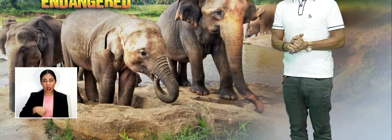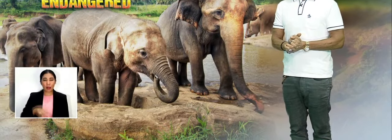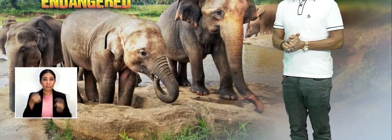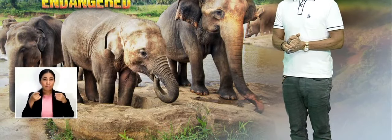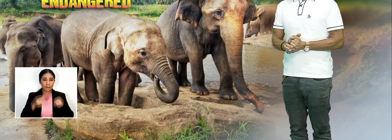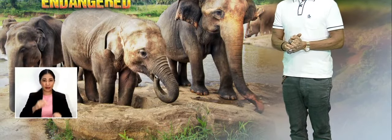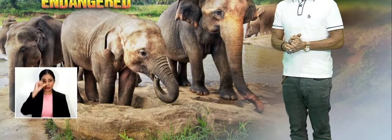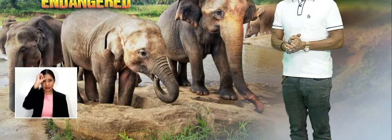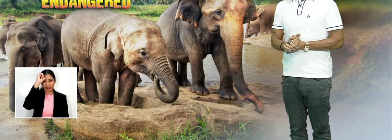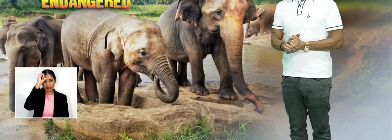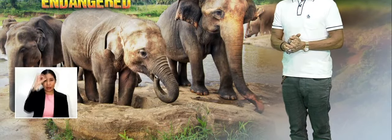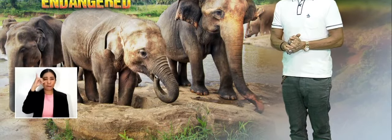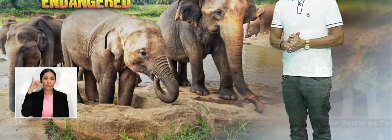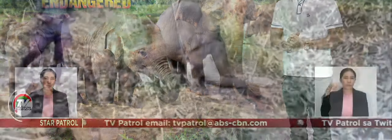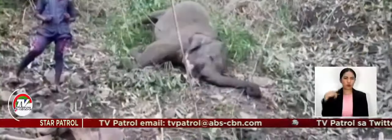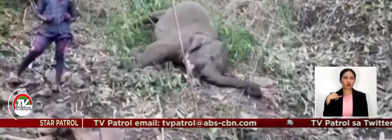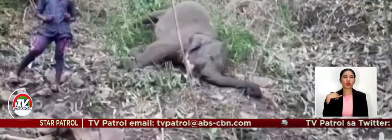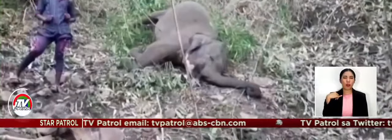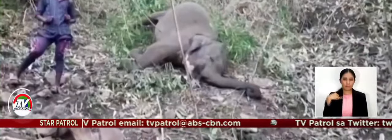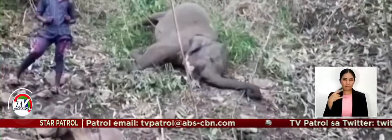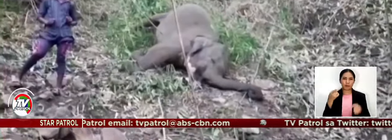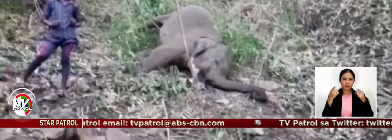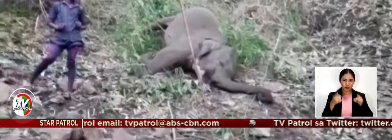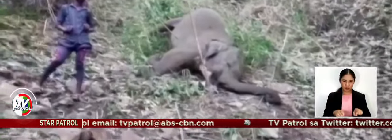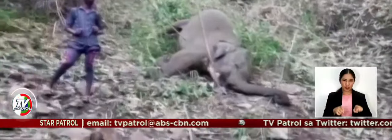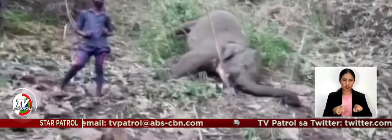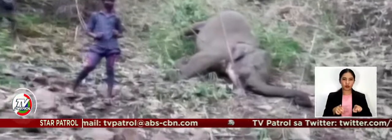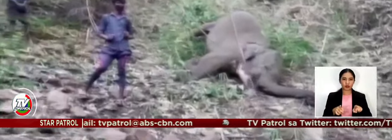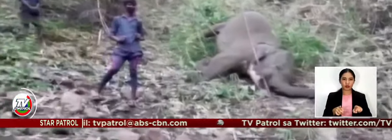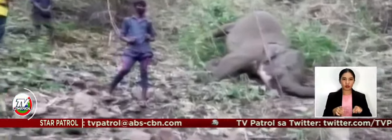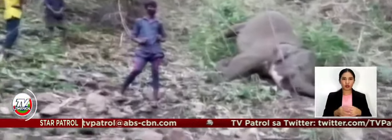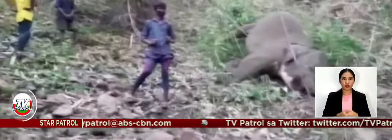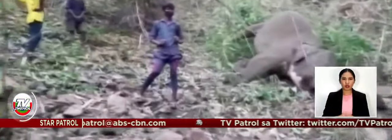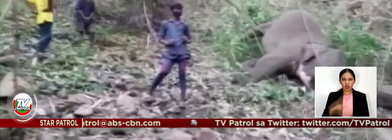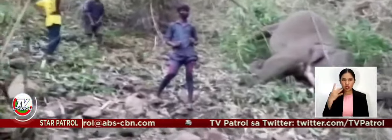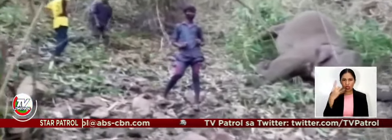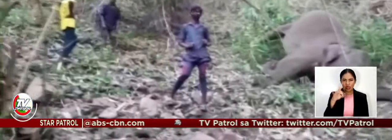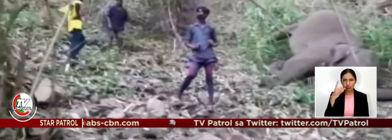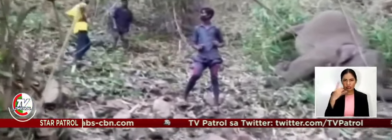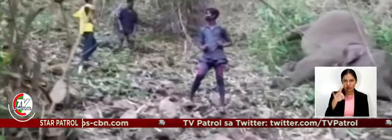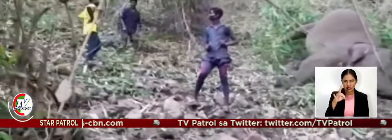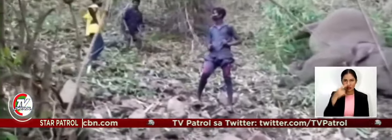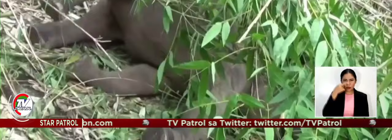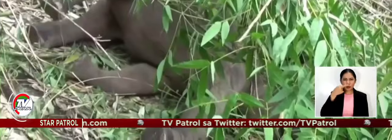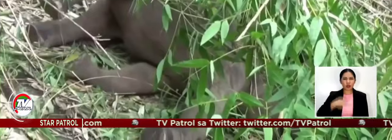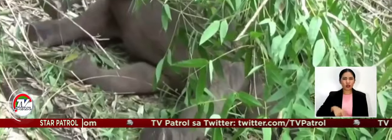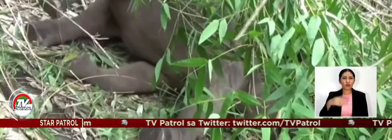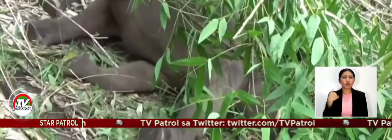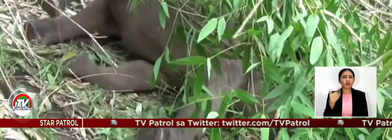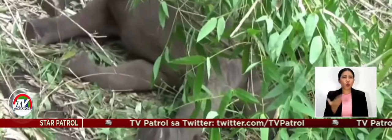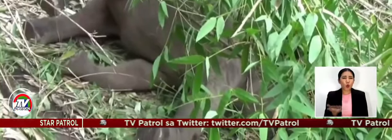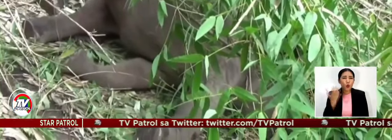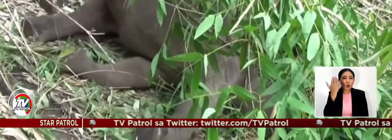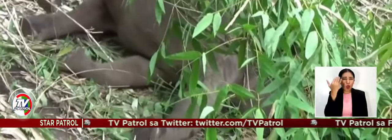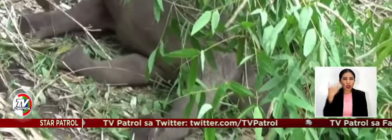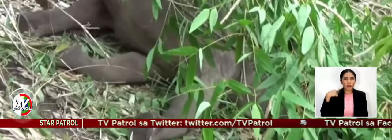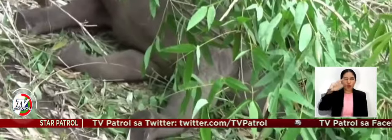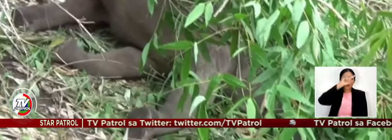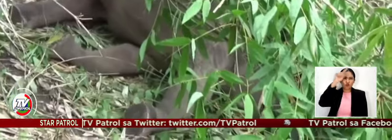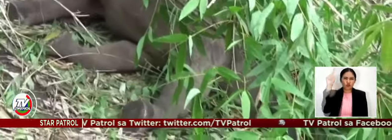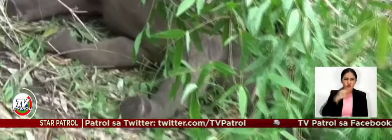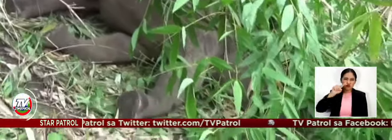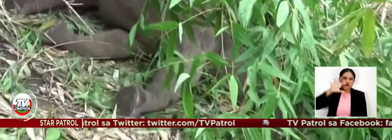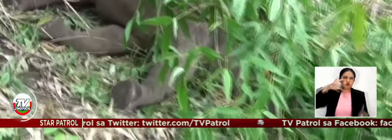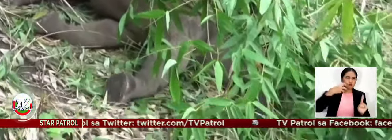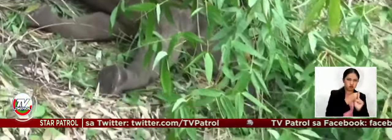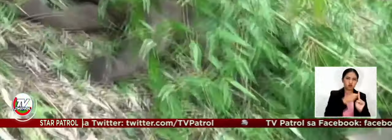naganap kahapon Labing walong elepante ang namatay matapos tamaan ng kidlat natagpuan ang mga bangkay ng elepante sa isang gubat sa